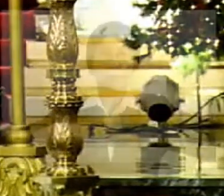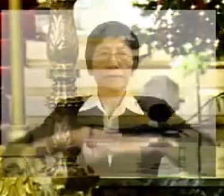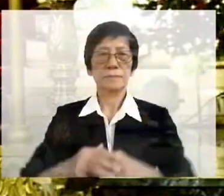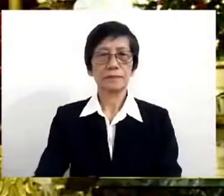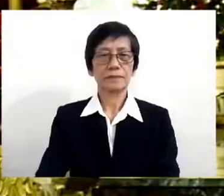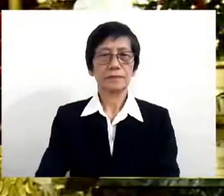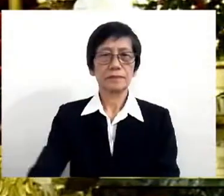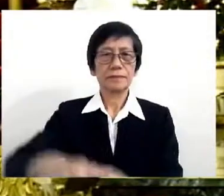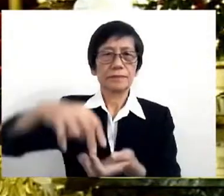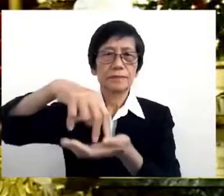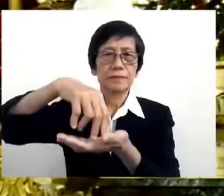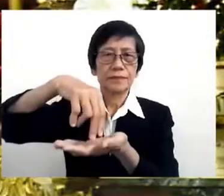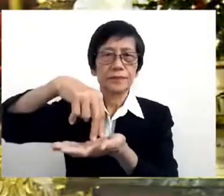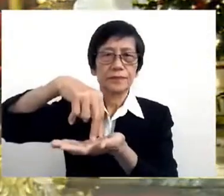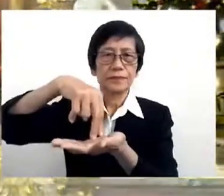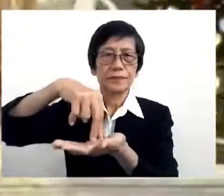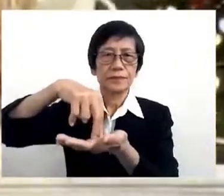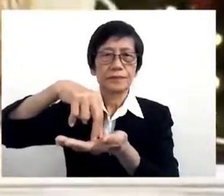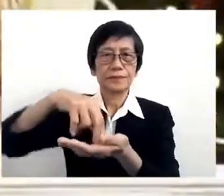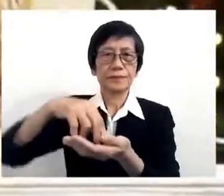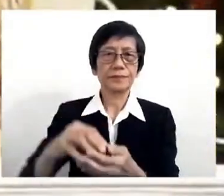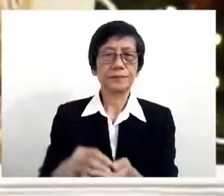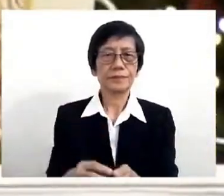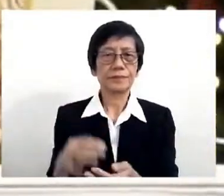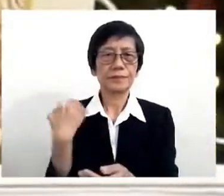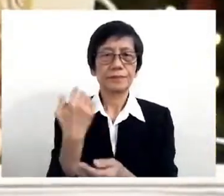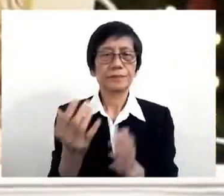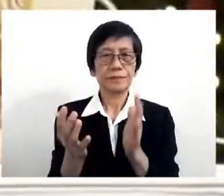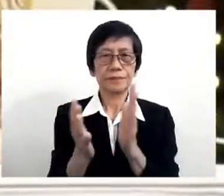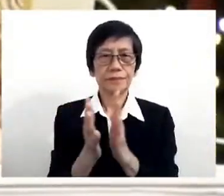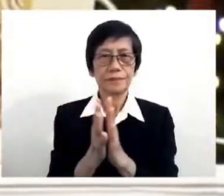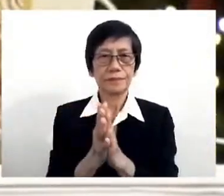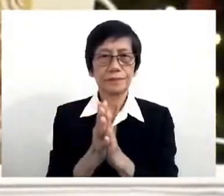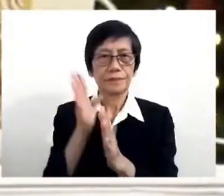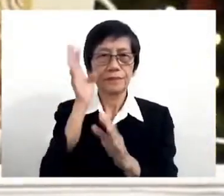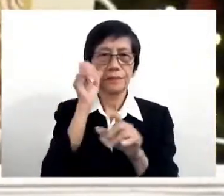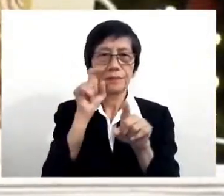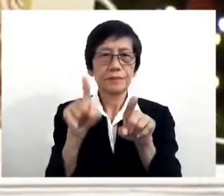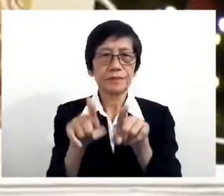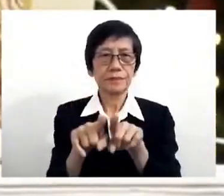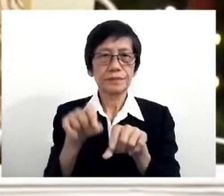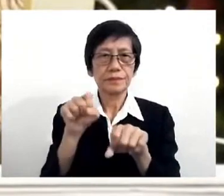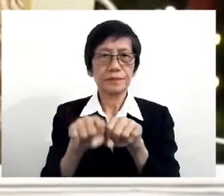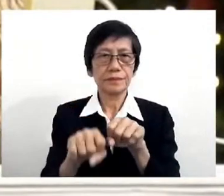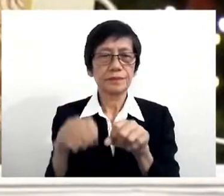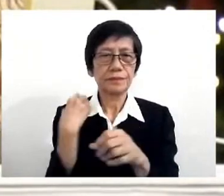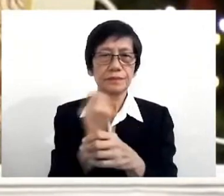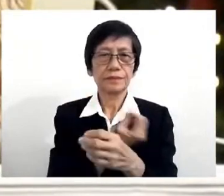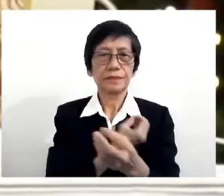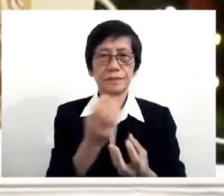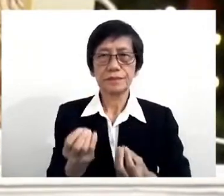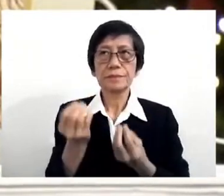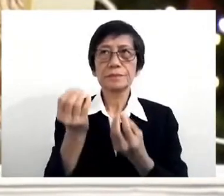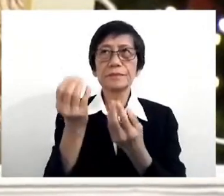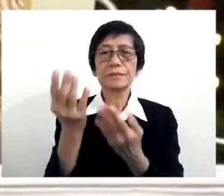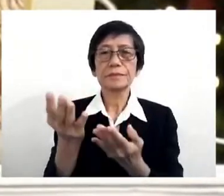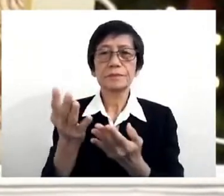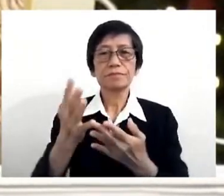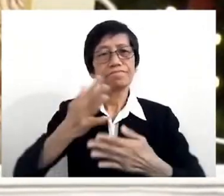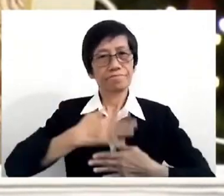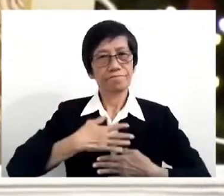Magsitayo ang lahat. Manalangin kayo, mga kapatid, upang ang ating paghahain ay kalugdan ng